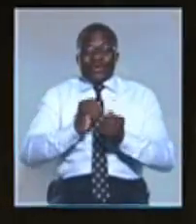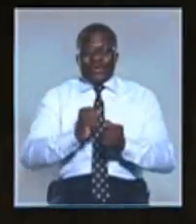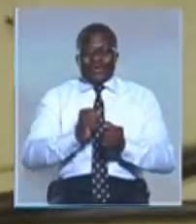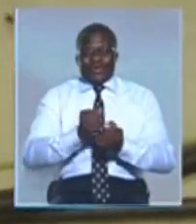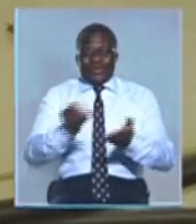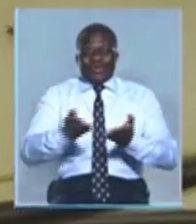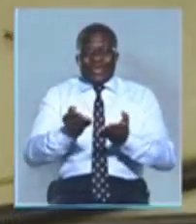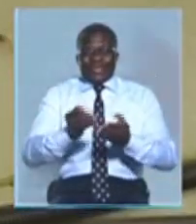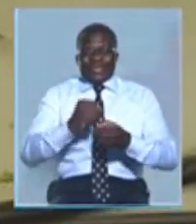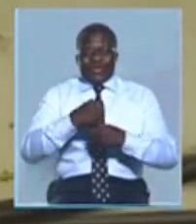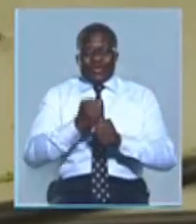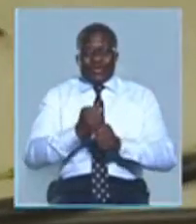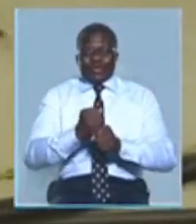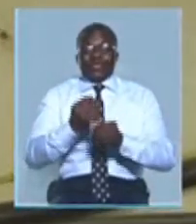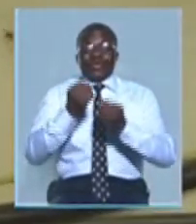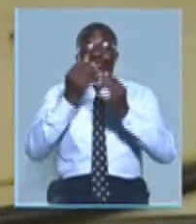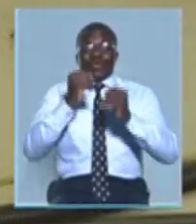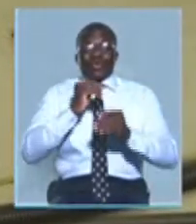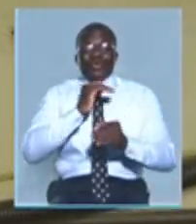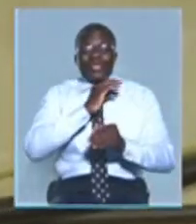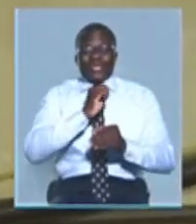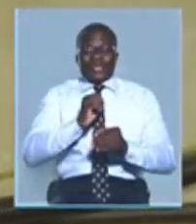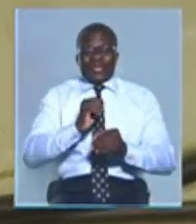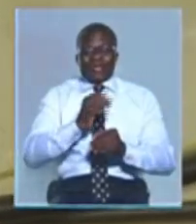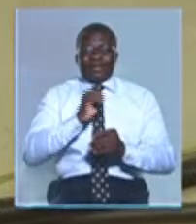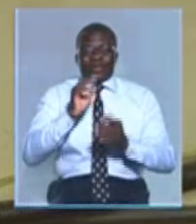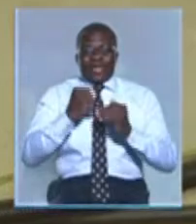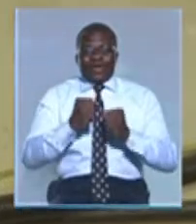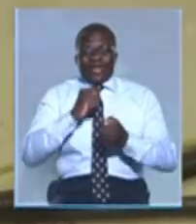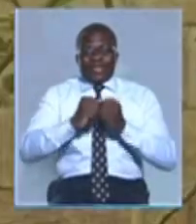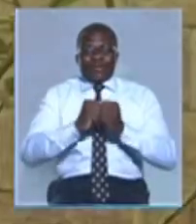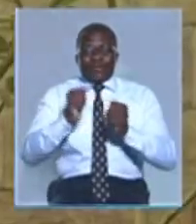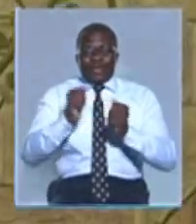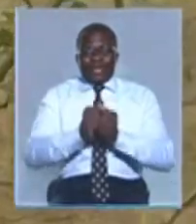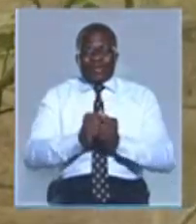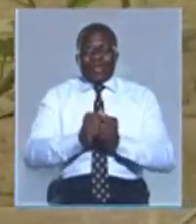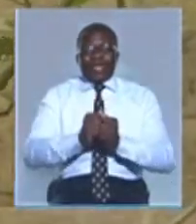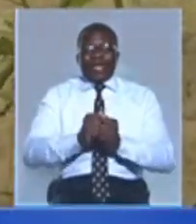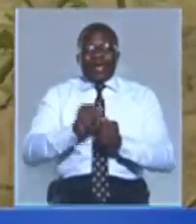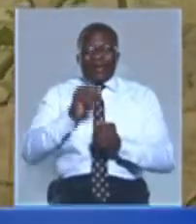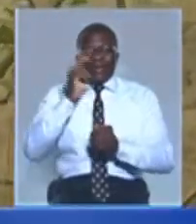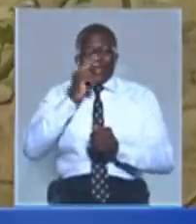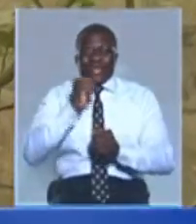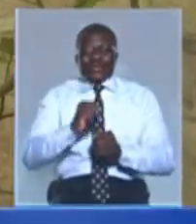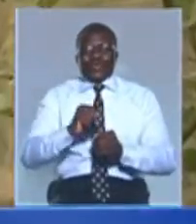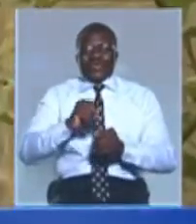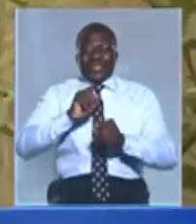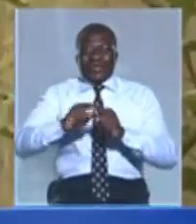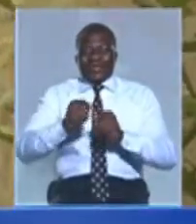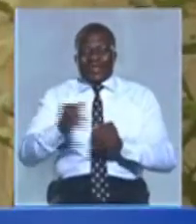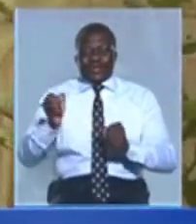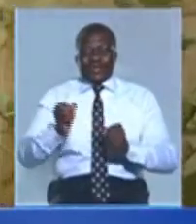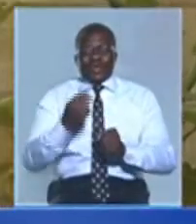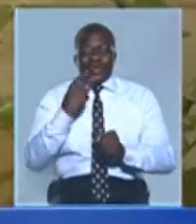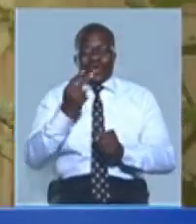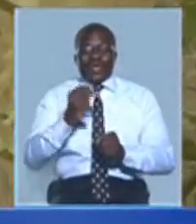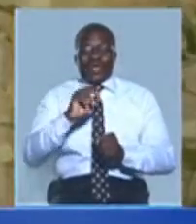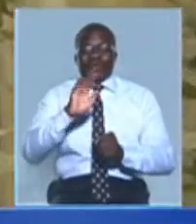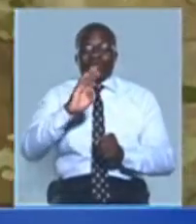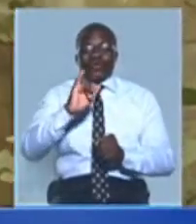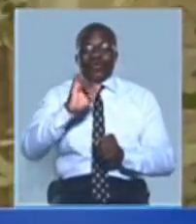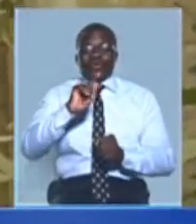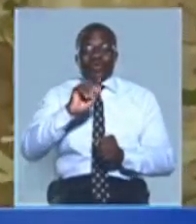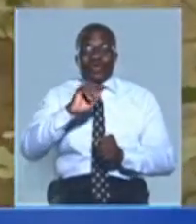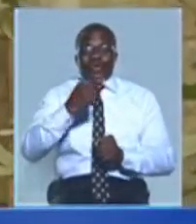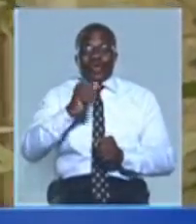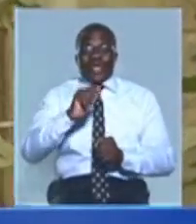nous produisons beaucoup de déchets et on a des problèmes avec les souris, les cafards et autres. On a vu biogaz une fois à